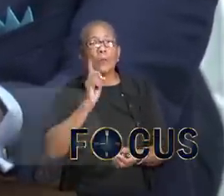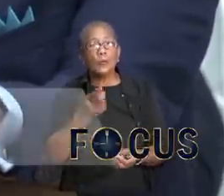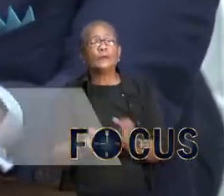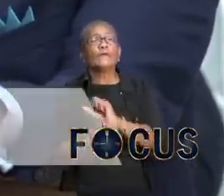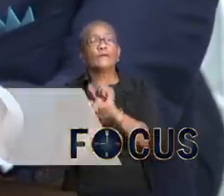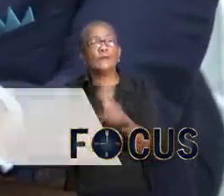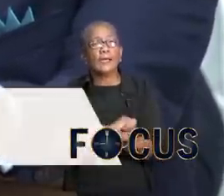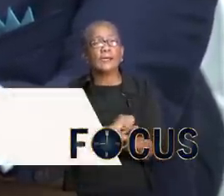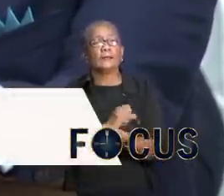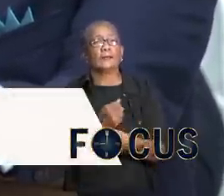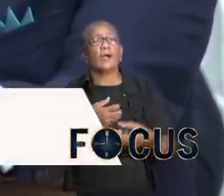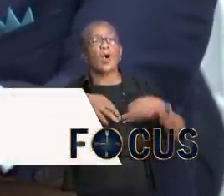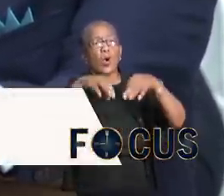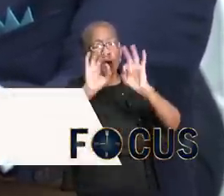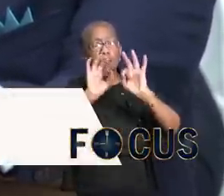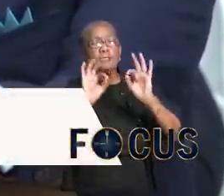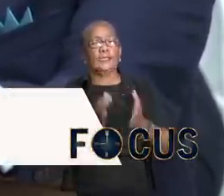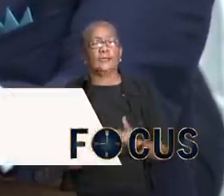gaan